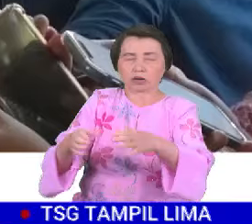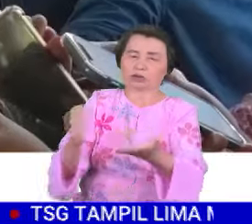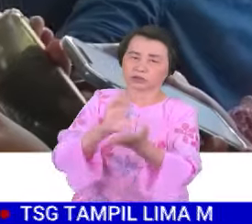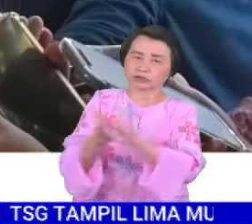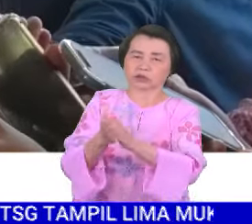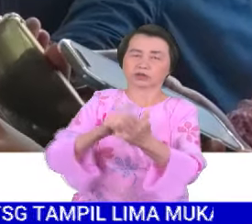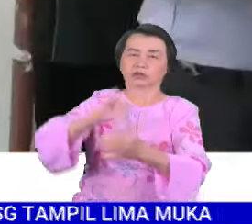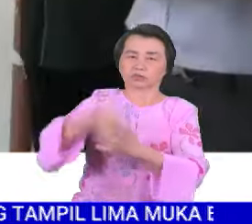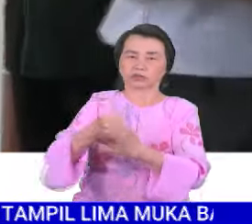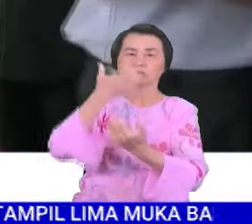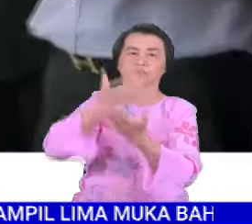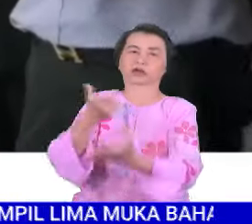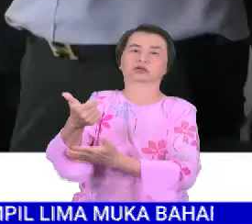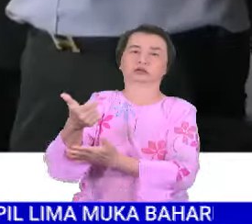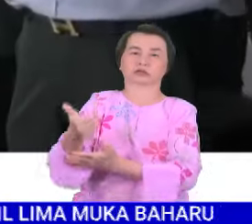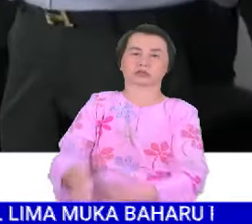dan dapat disiapkan dengan segera.